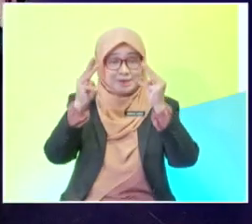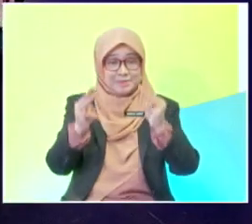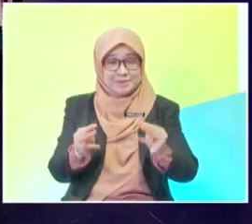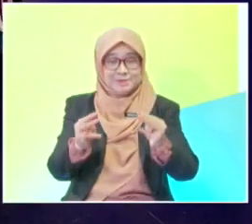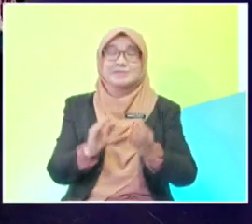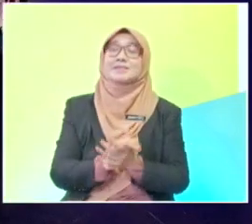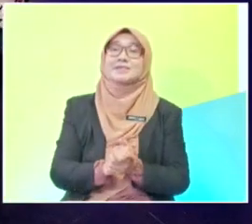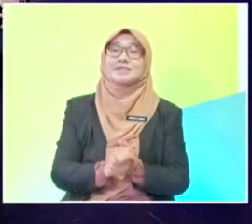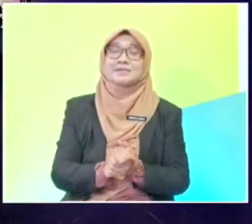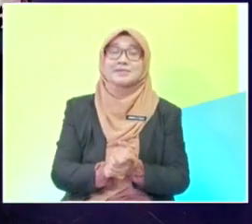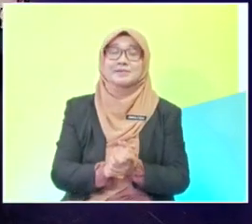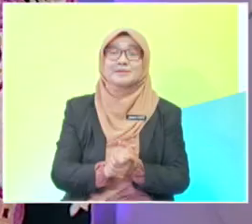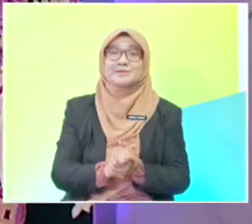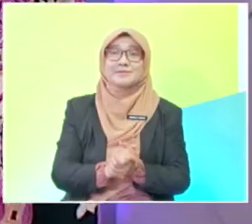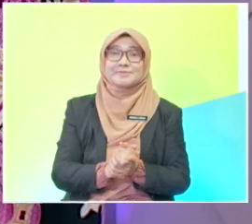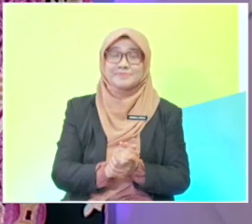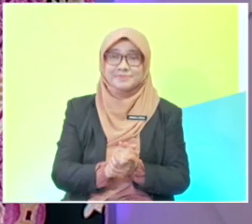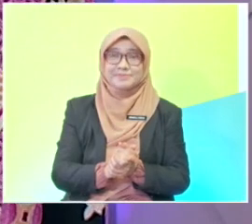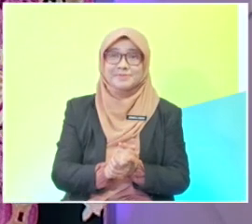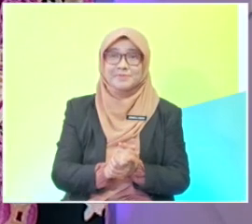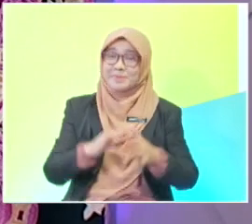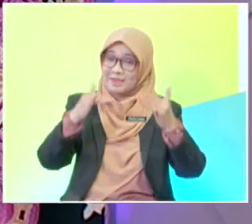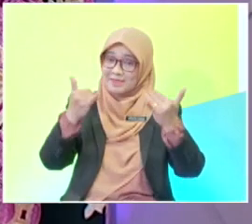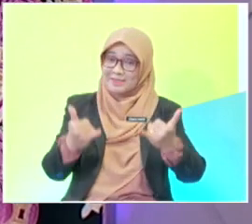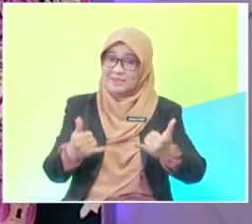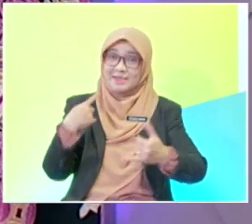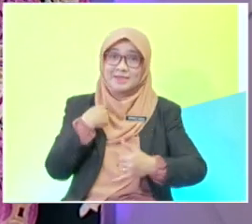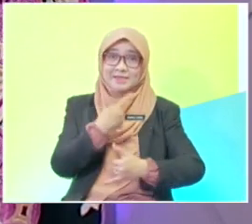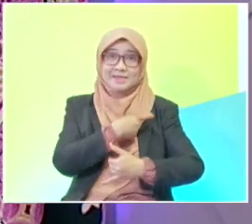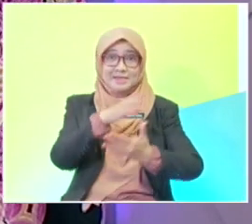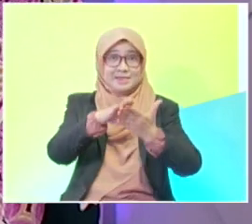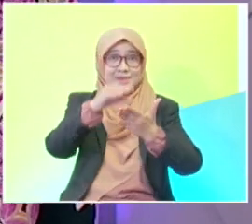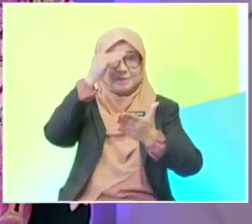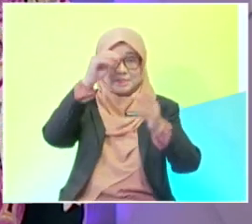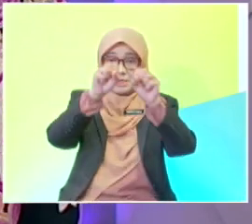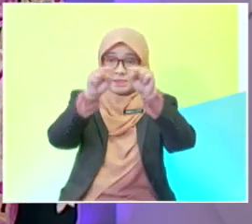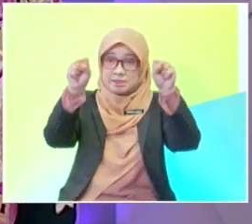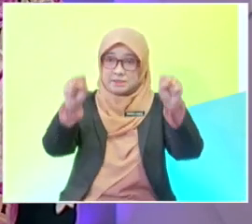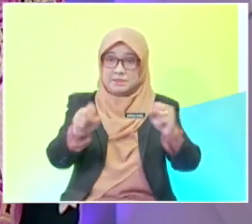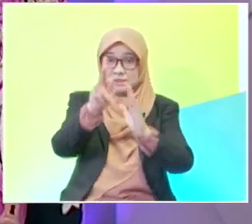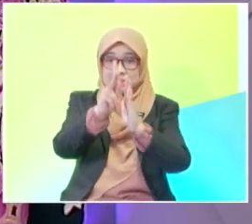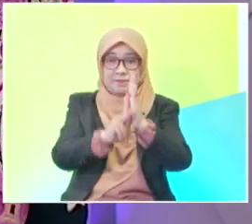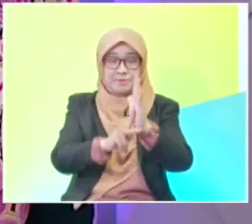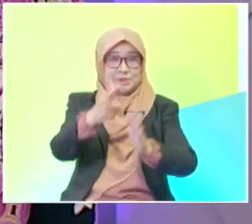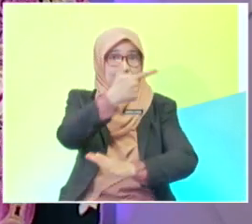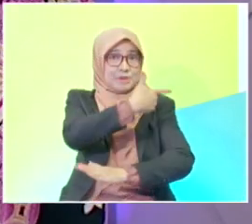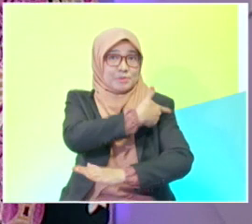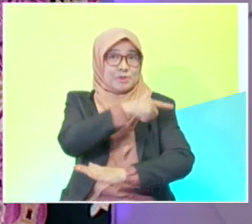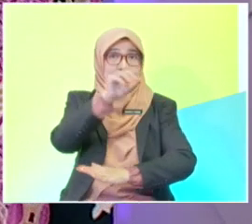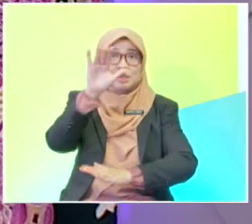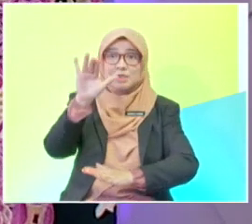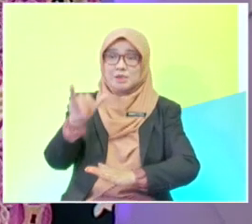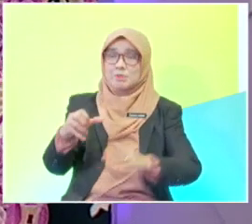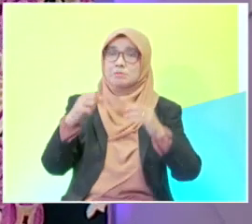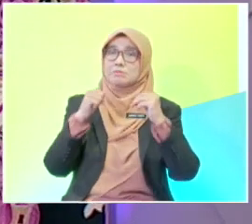Okey, baik untuk Hanif dan murid-murid di rumah. Seterusnya kita akan lihat pula kepada tajuk sistem keimunan yang mantap. Okey,